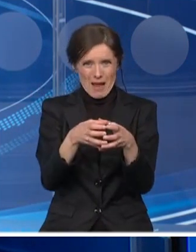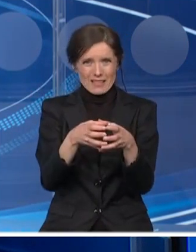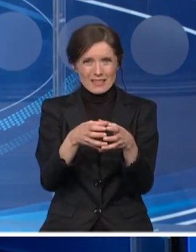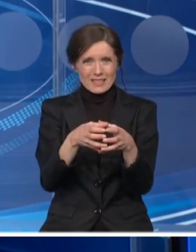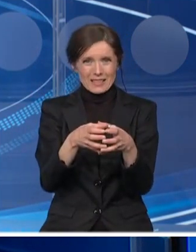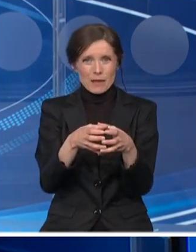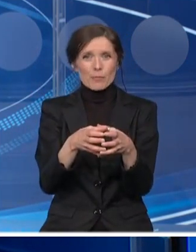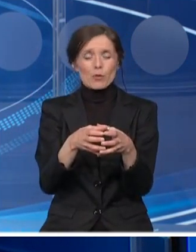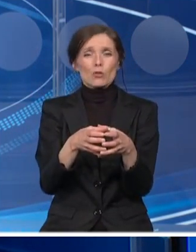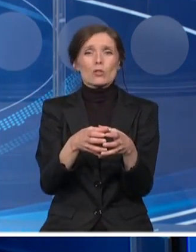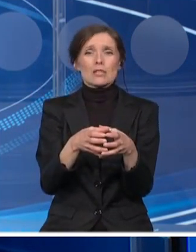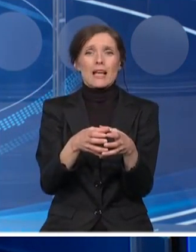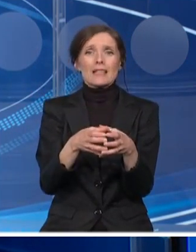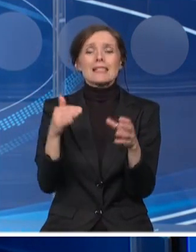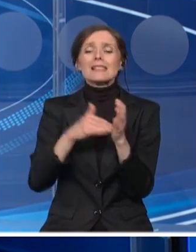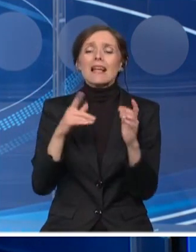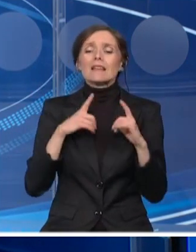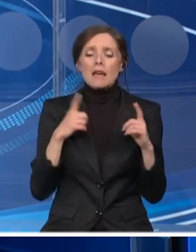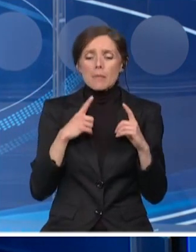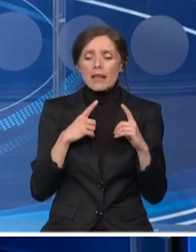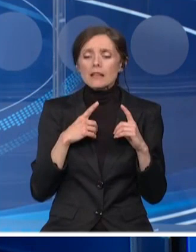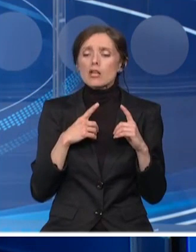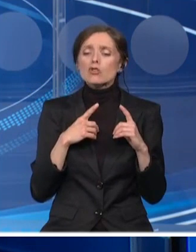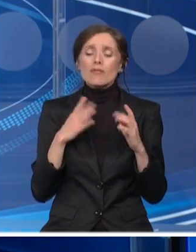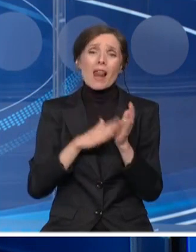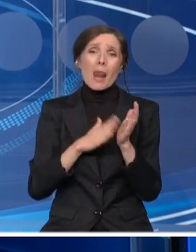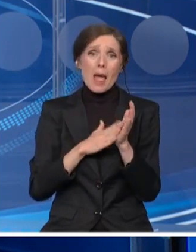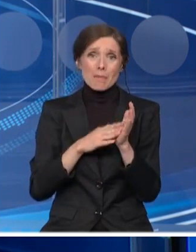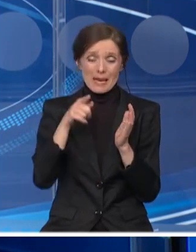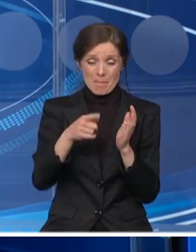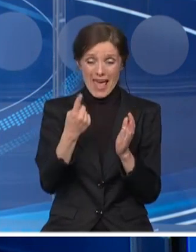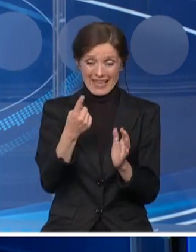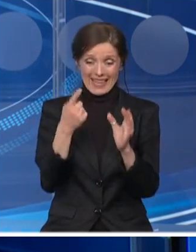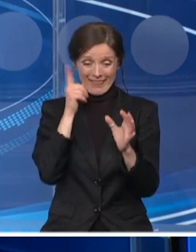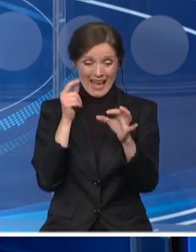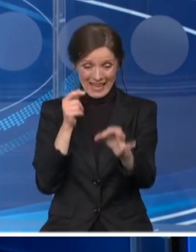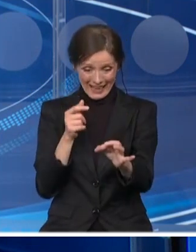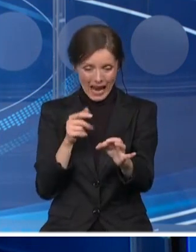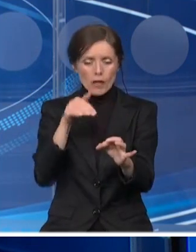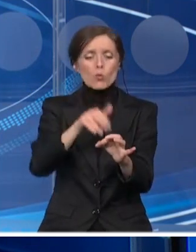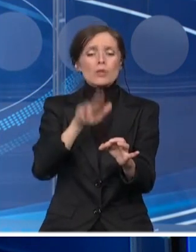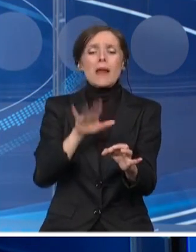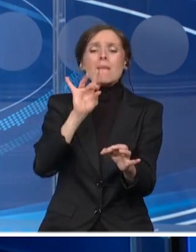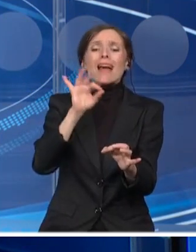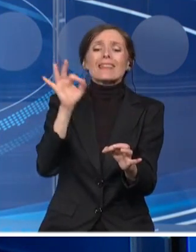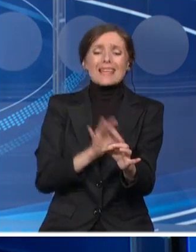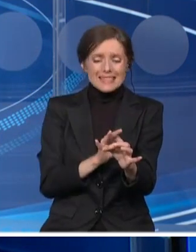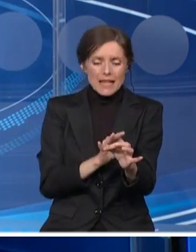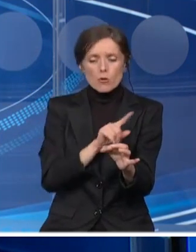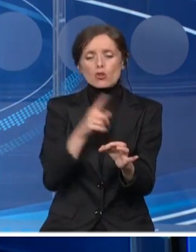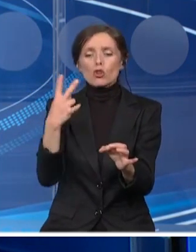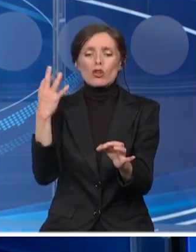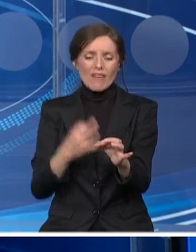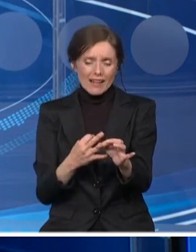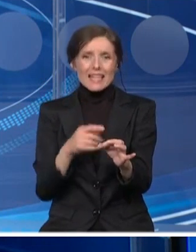živi u nekoj opštini, odnosno u nekom gradu, da bi imali pravo na službeni jezik. U Srbiji je to 15% kada morate